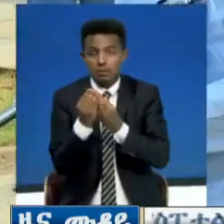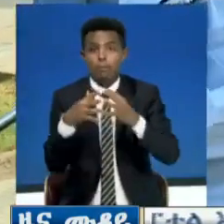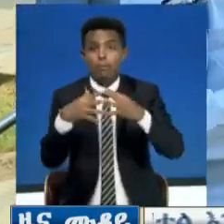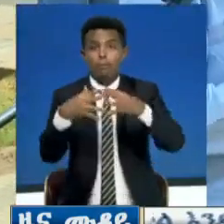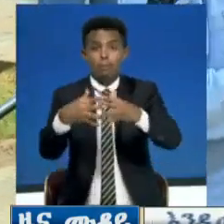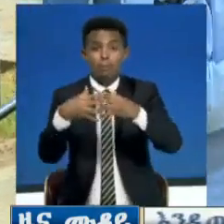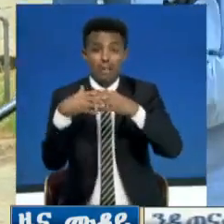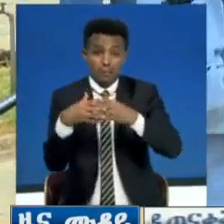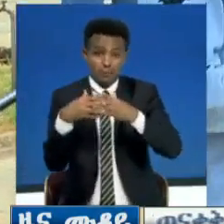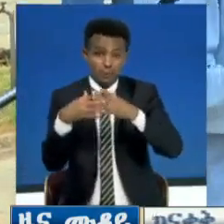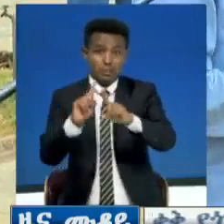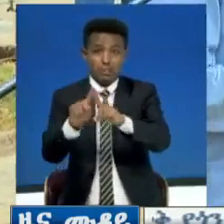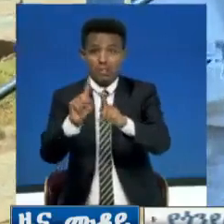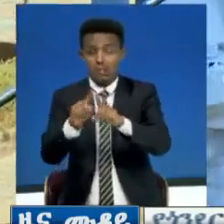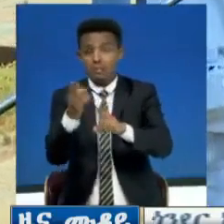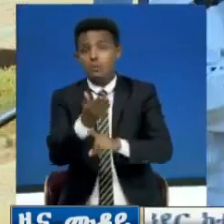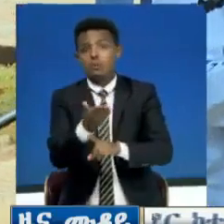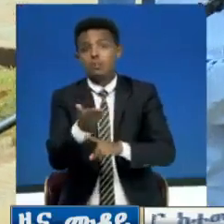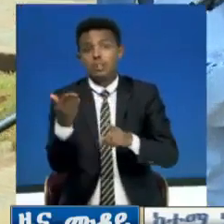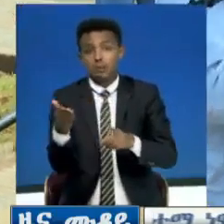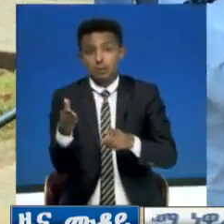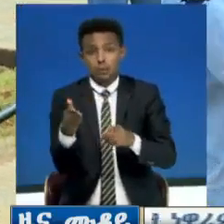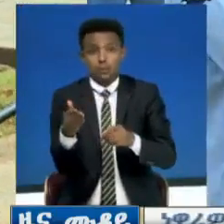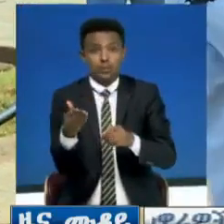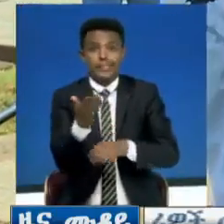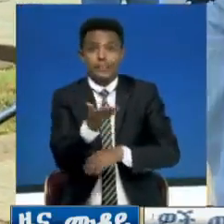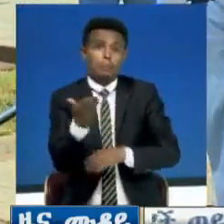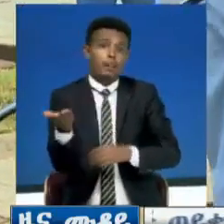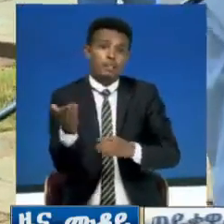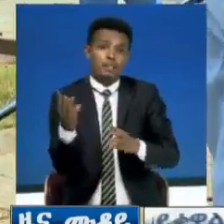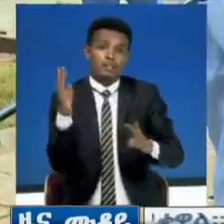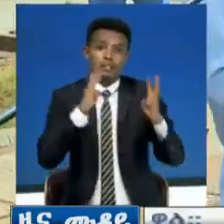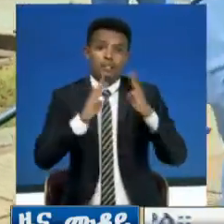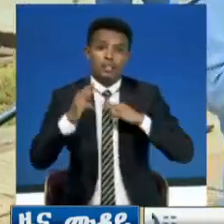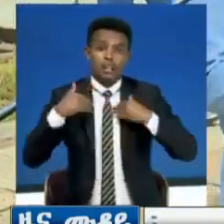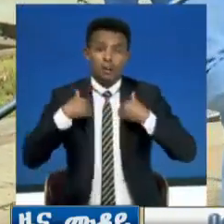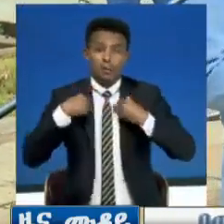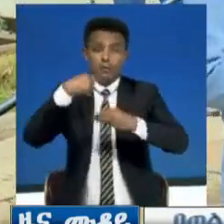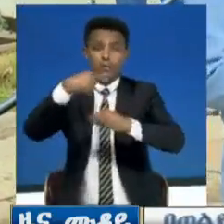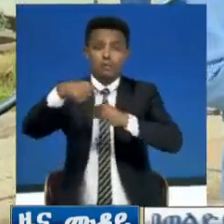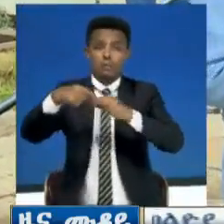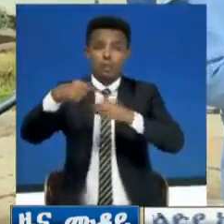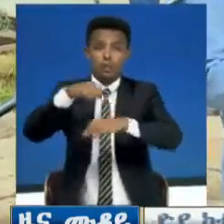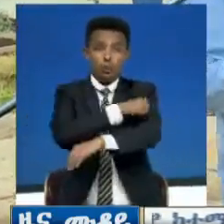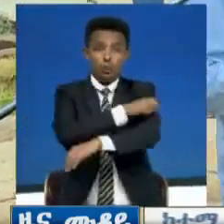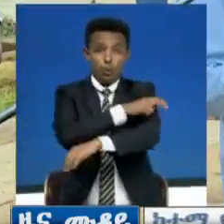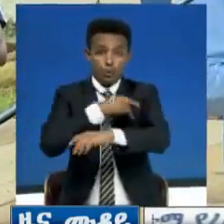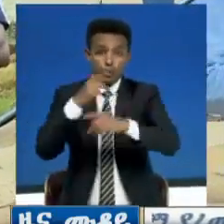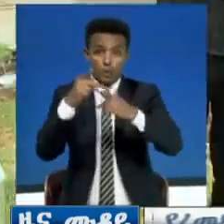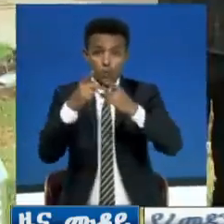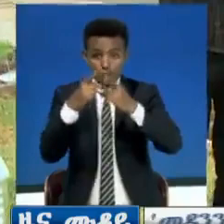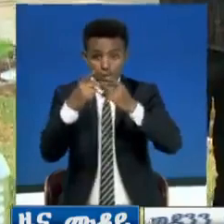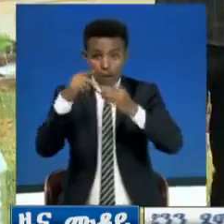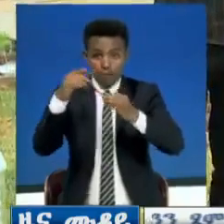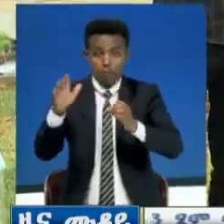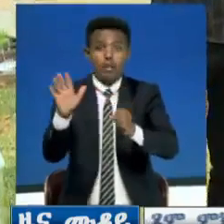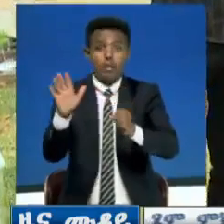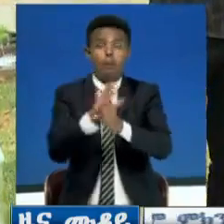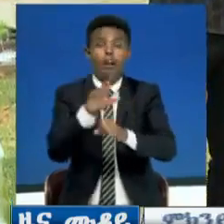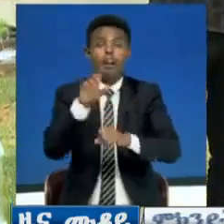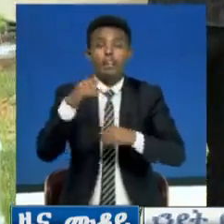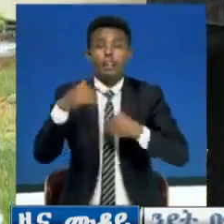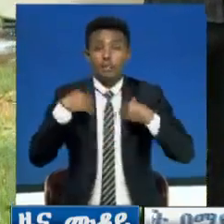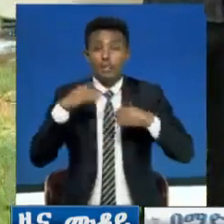የለንም፣ ኬሚስትሪ ማሽን የለንም። ስለዚህ ቶታሊ ከየአካባቢው ከየሆስፒታሎች ነው እየሰበሰብን እያሟላን ያለ ነው። የባለሙያ